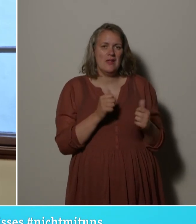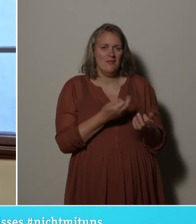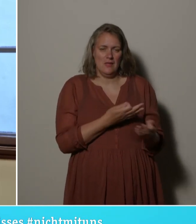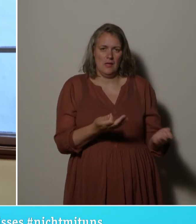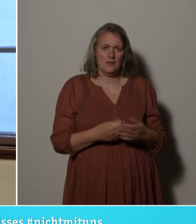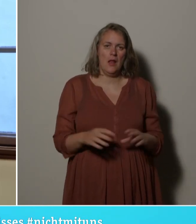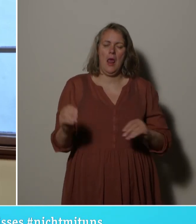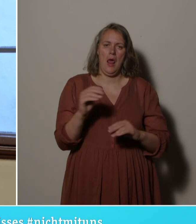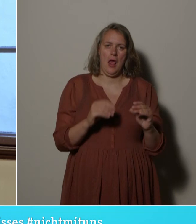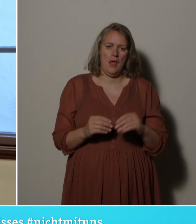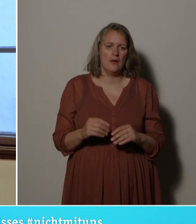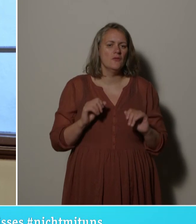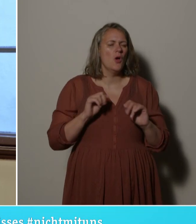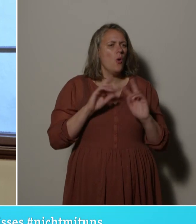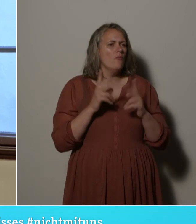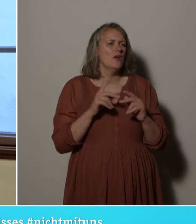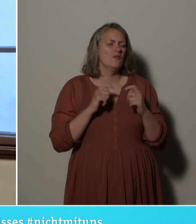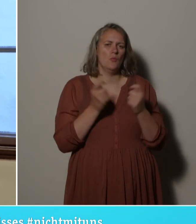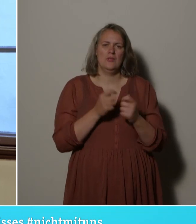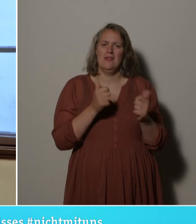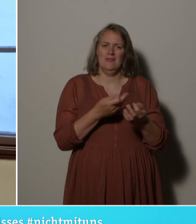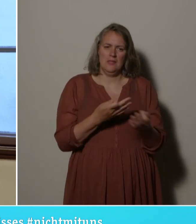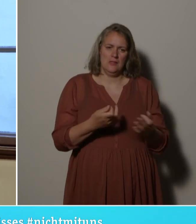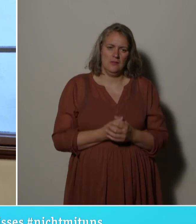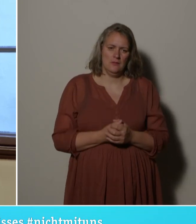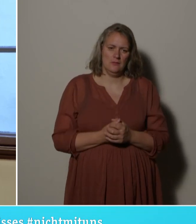nichts. Es bringt dem Umweltverbund nichts.